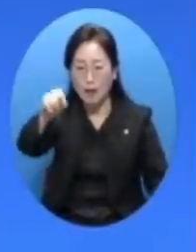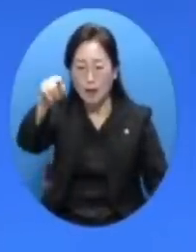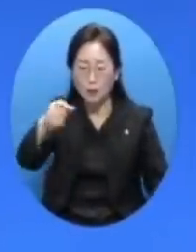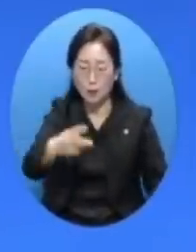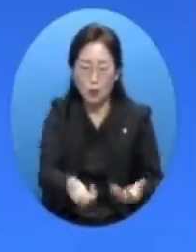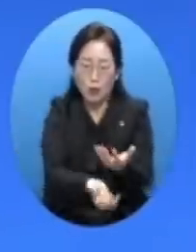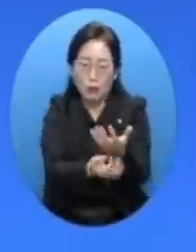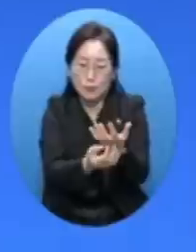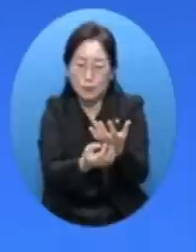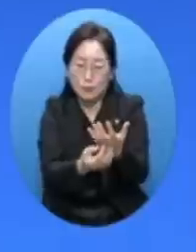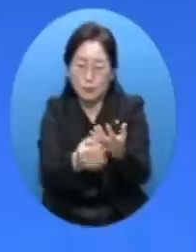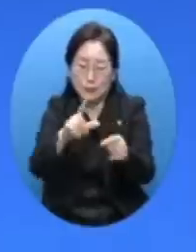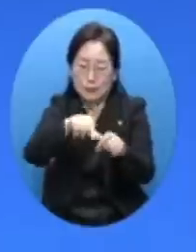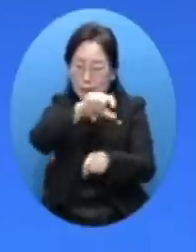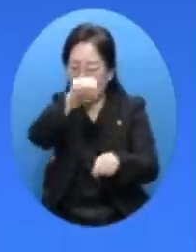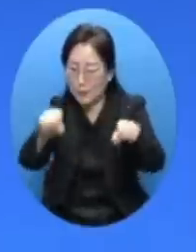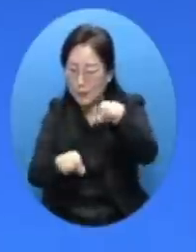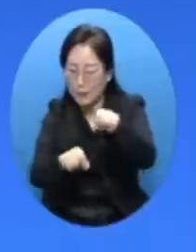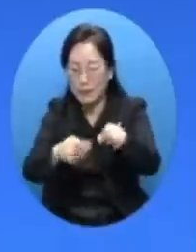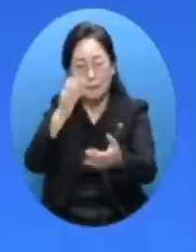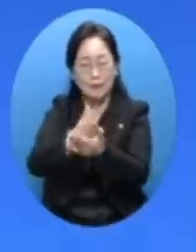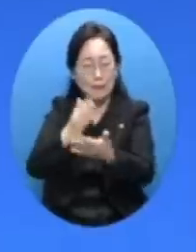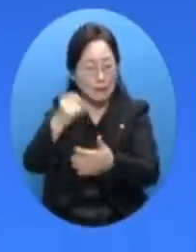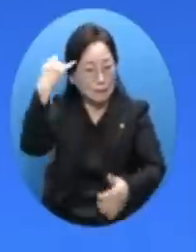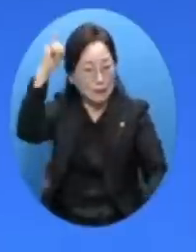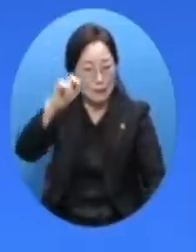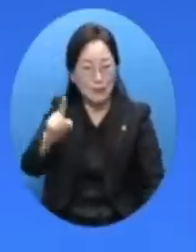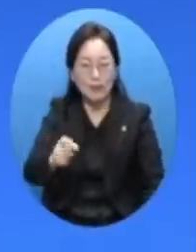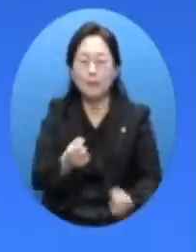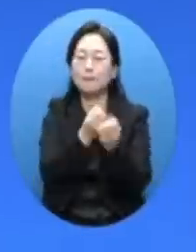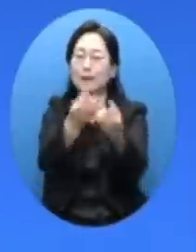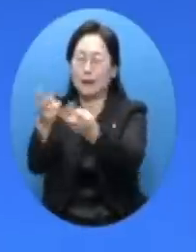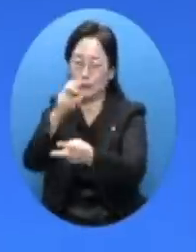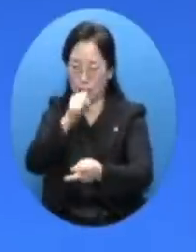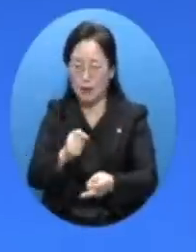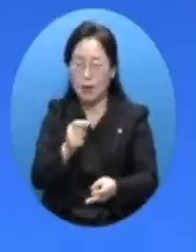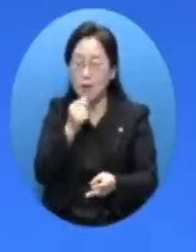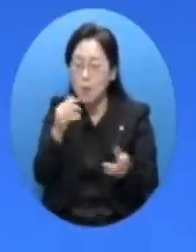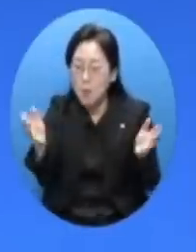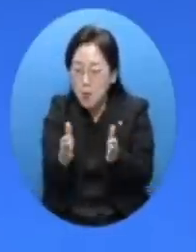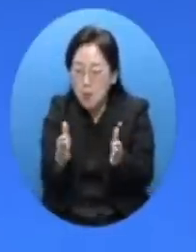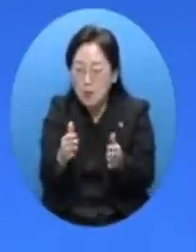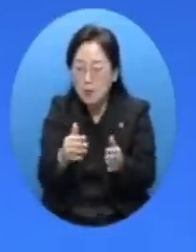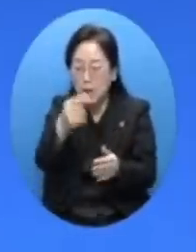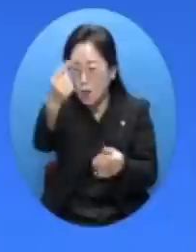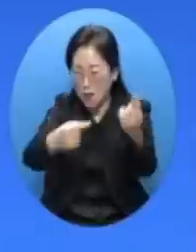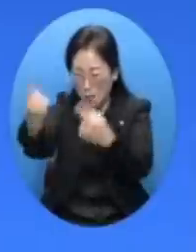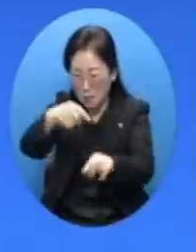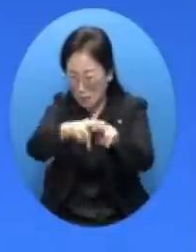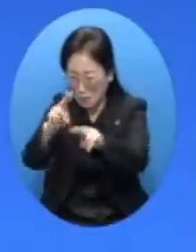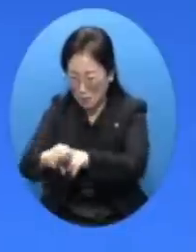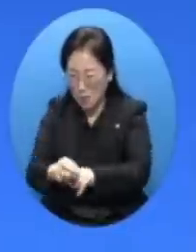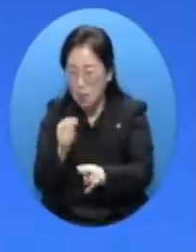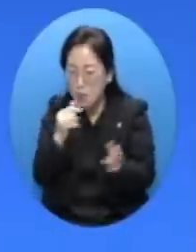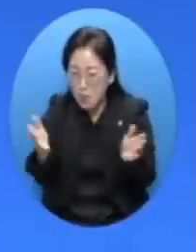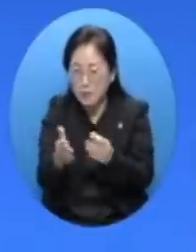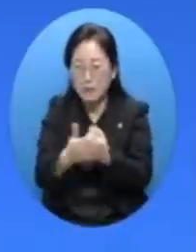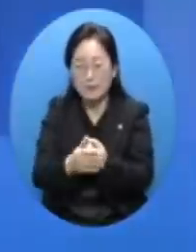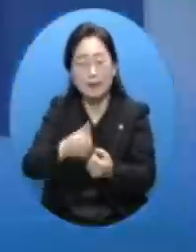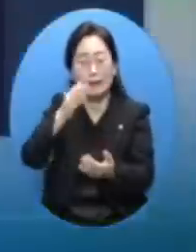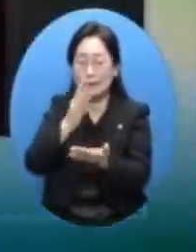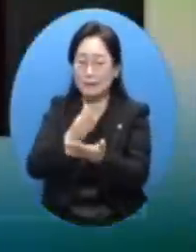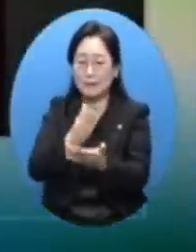굽는 시간이 걸리니까 우리가 배달을 해주자. 어차피 가게는 조금해서 와서 앉아 먹을 사람도 별로 없으니까 많지